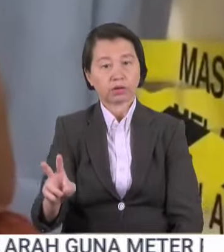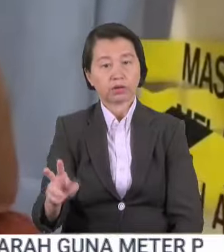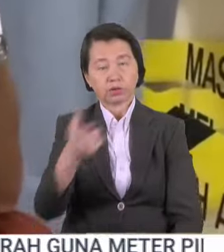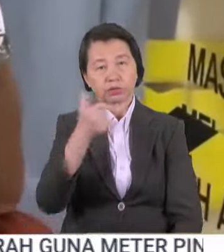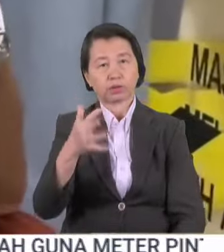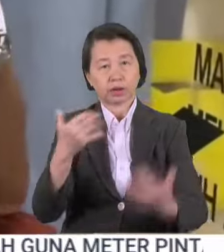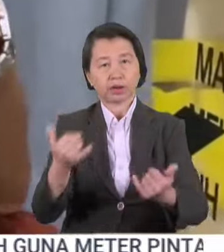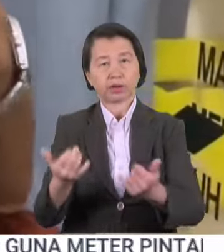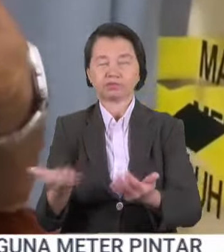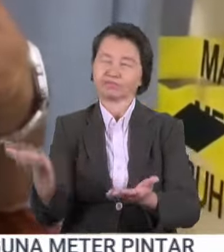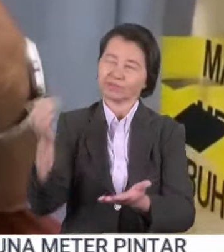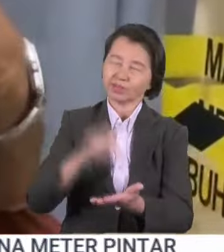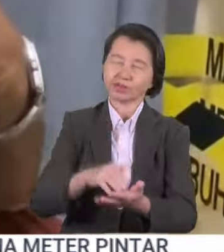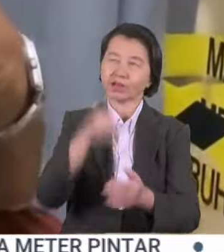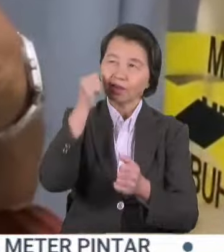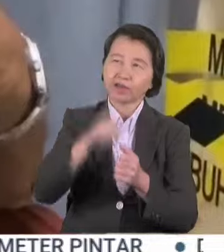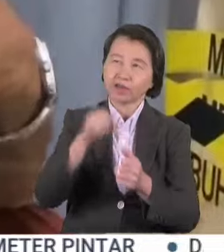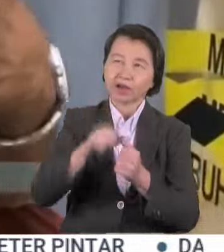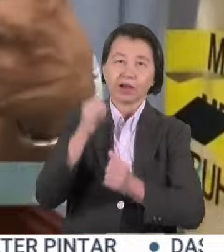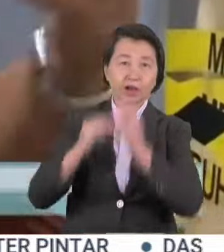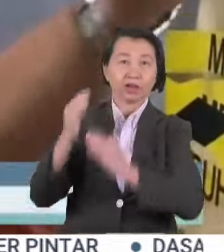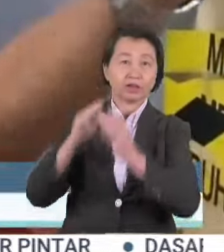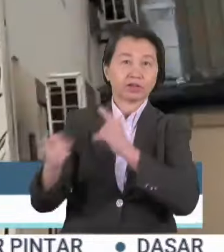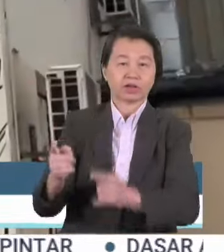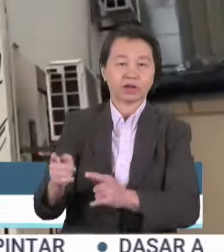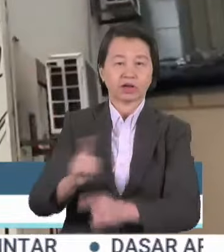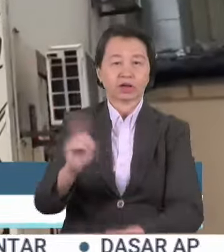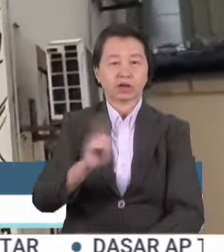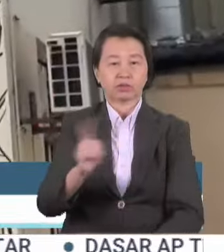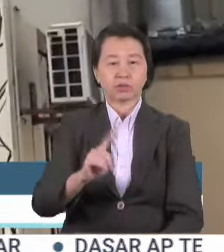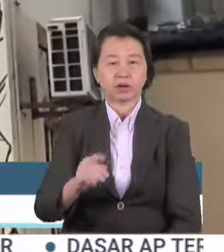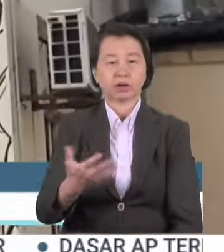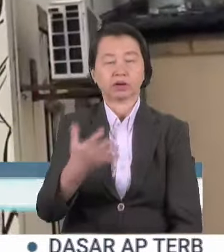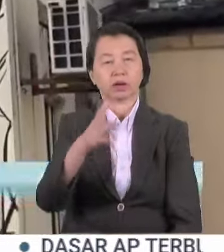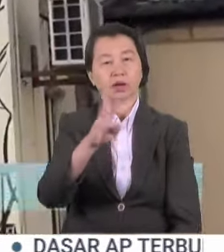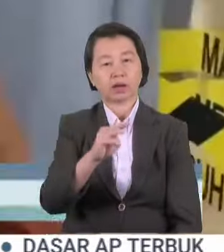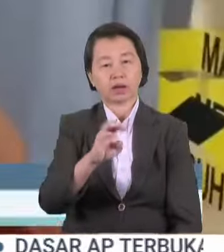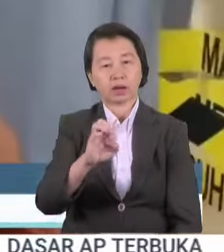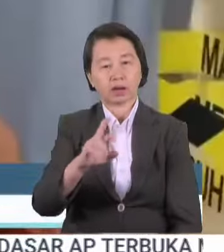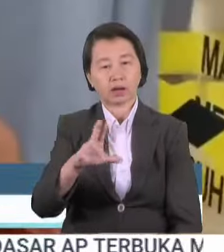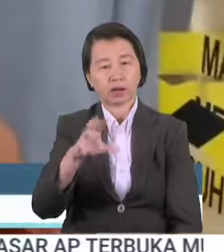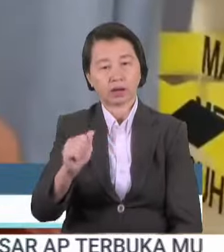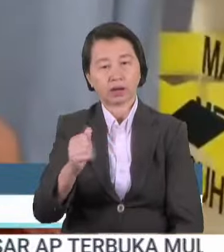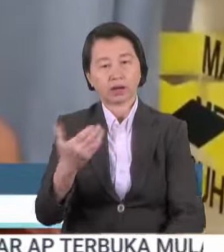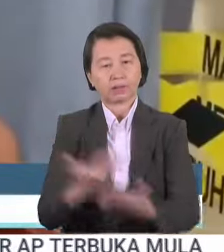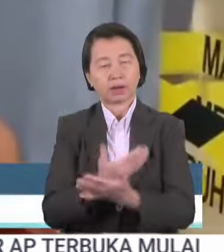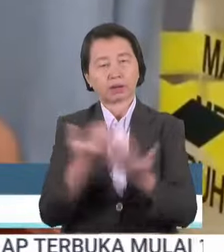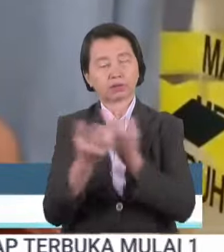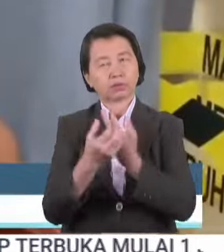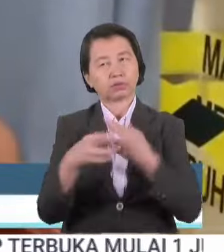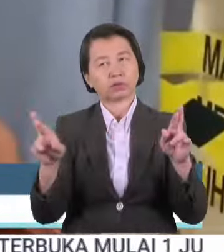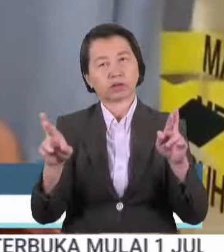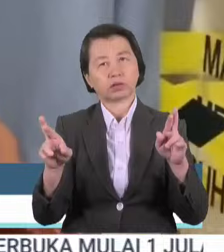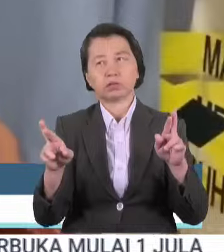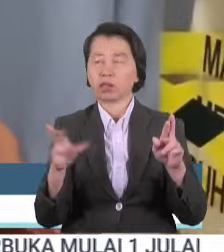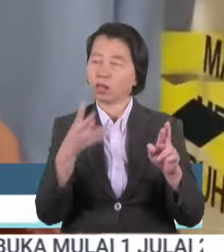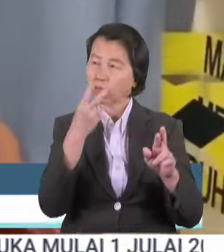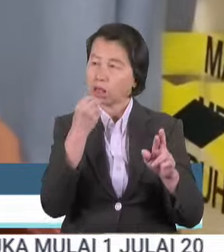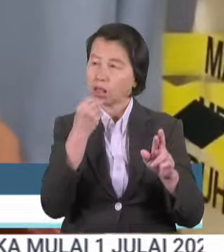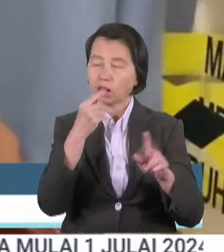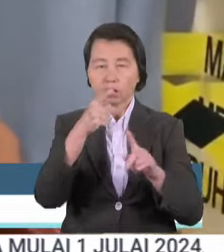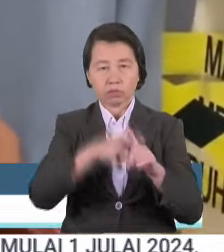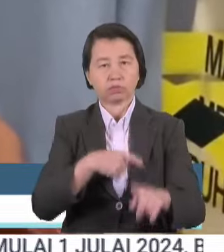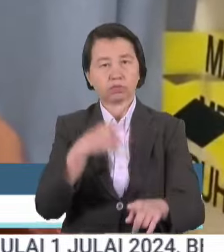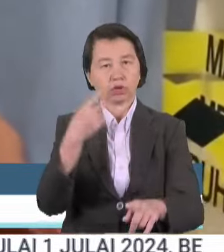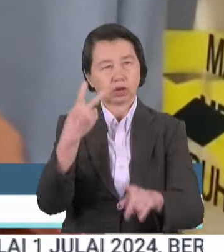Nak hidupkan balik nostalgia yang tu, mana satu mural. Mural ni pun baru siap dalam, tak salah saya,